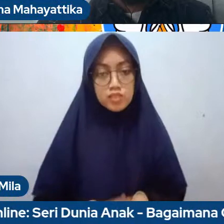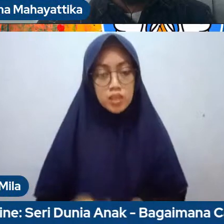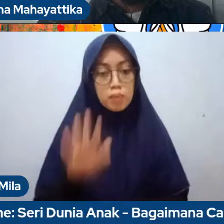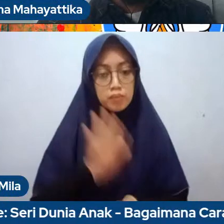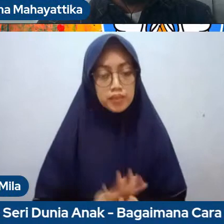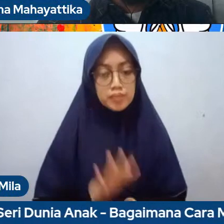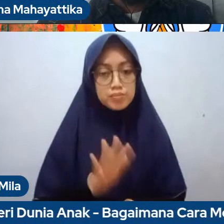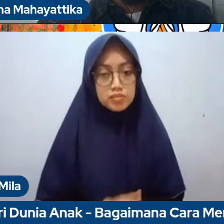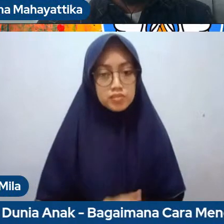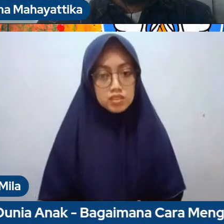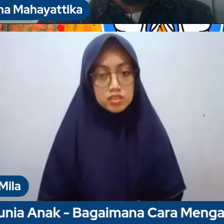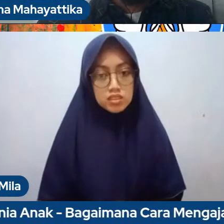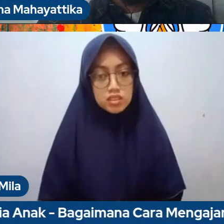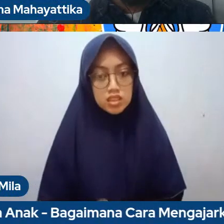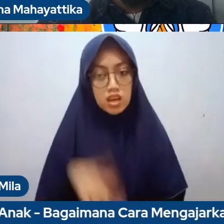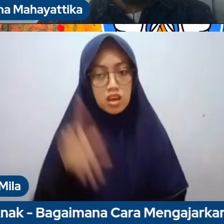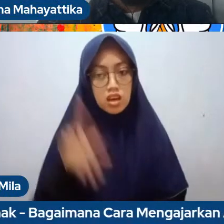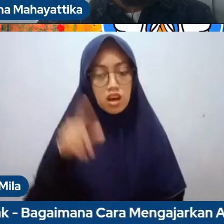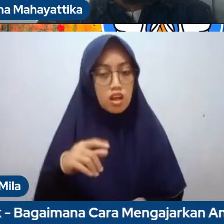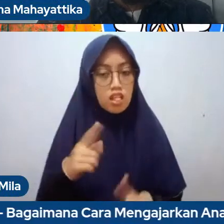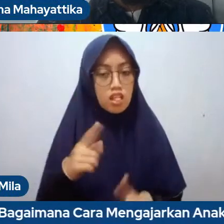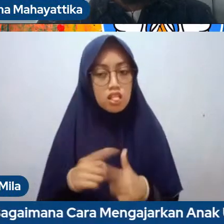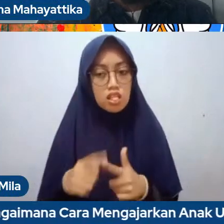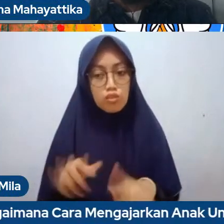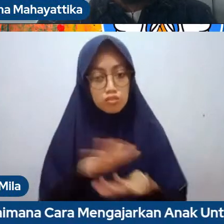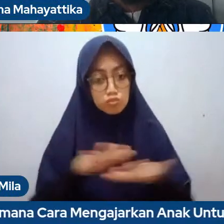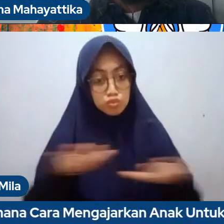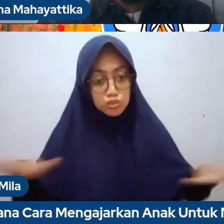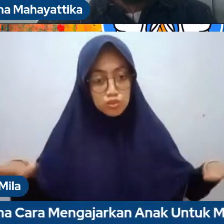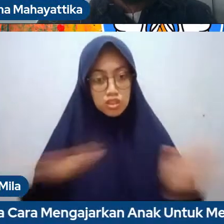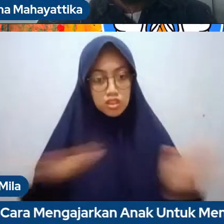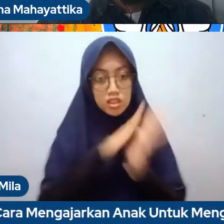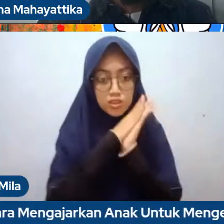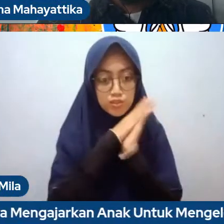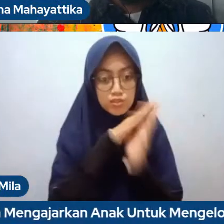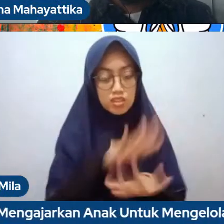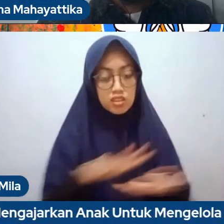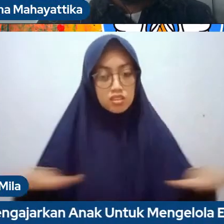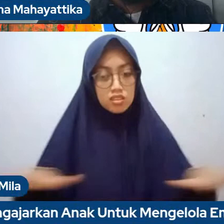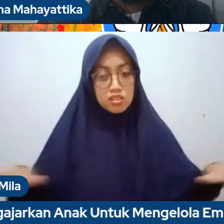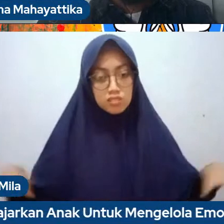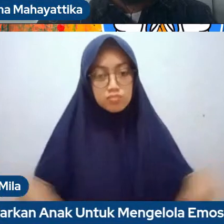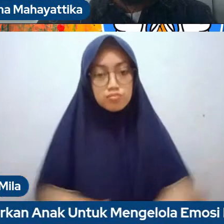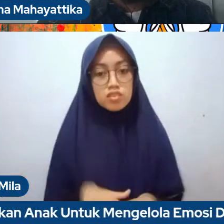grounding tadi yang jadi lantai, jadi dia harus menurunkan dulu